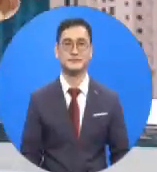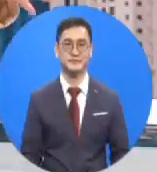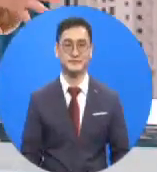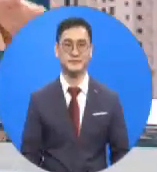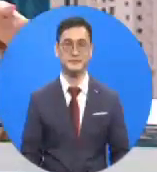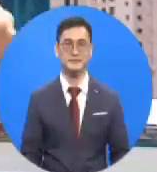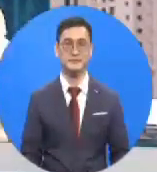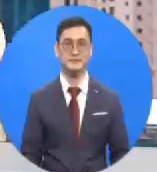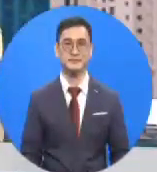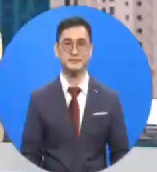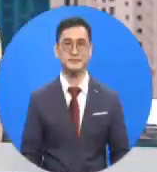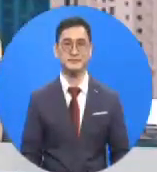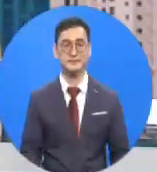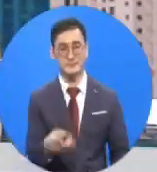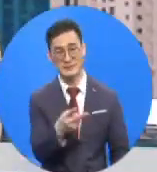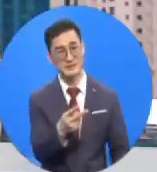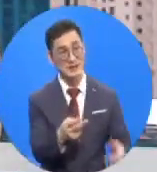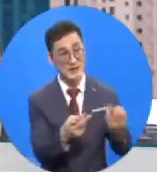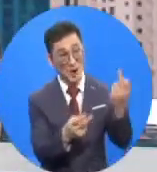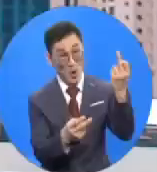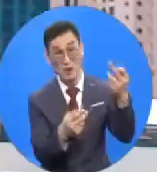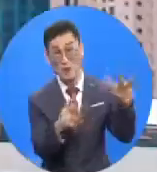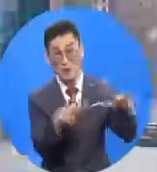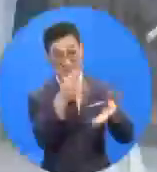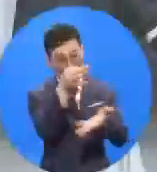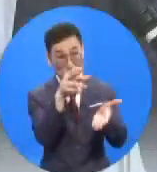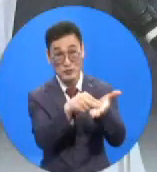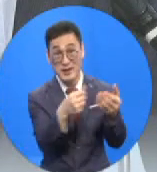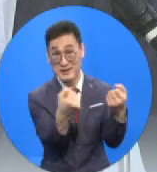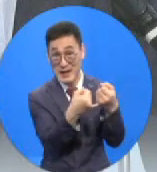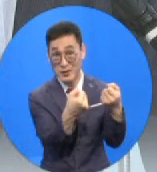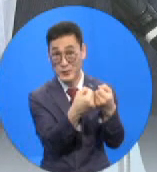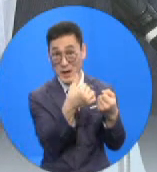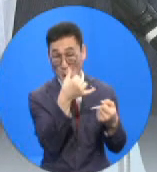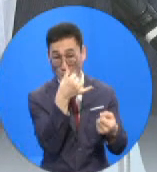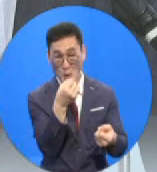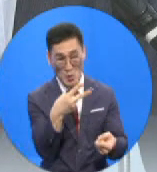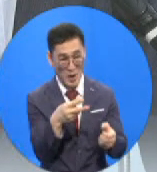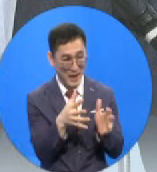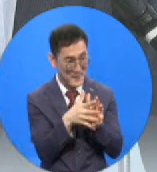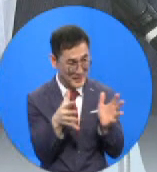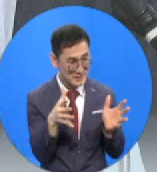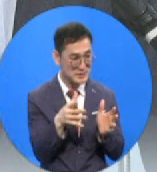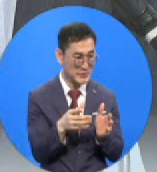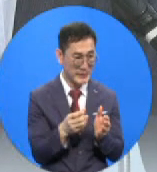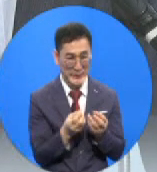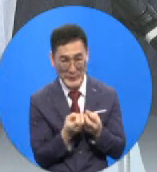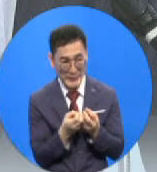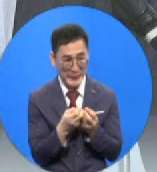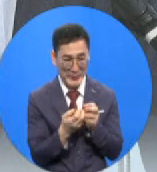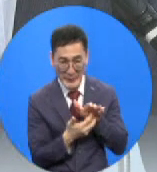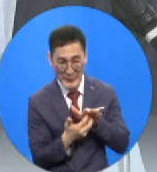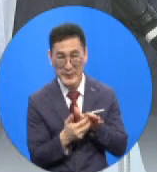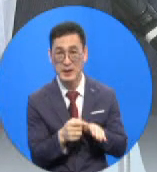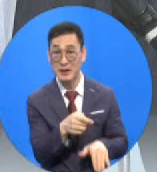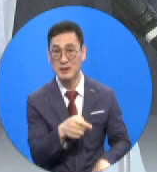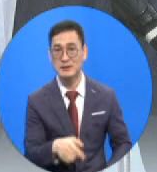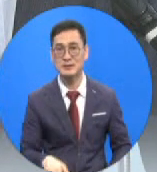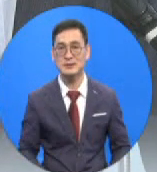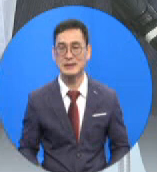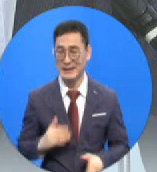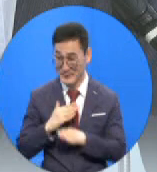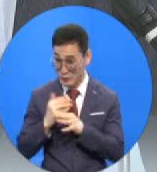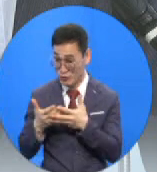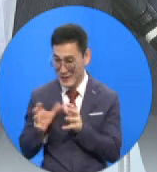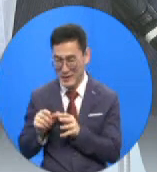지금 재산 갑주를 하고 있는 과정이기도 해서 뭐 일부 민주당 의원들은 좀 처신을 잘 해야 하는데 여러모로